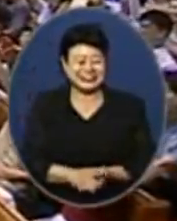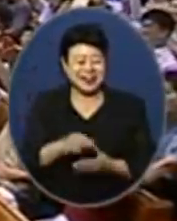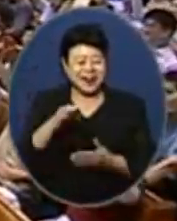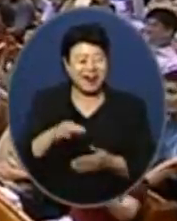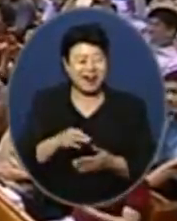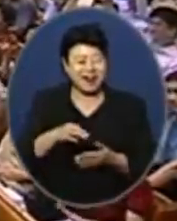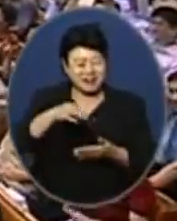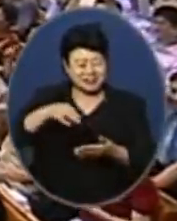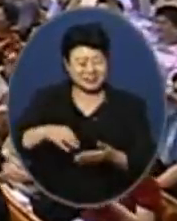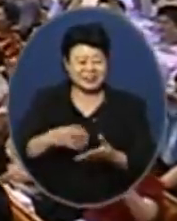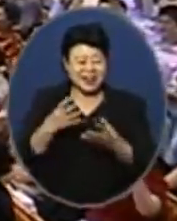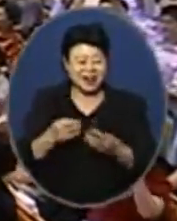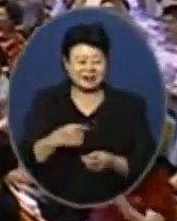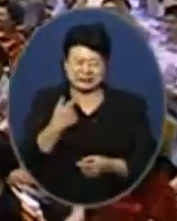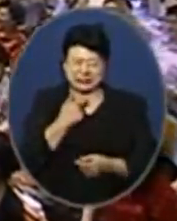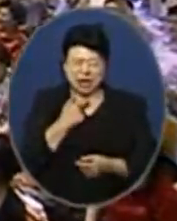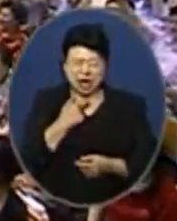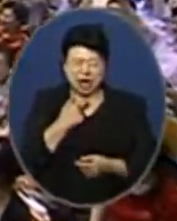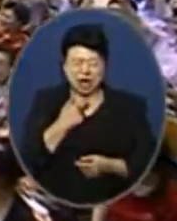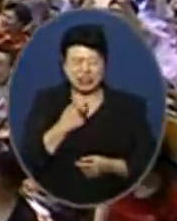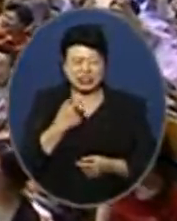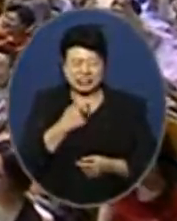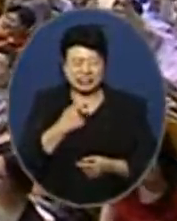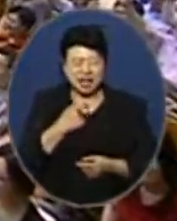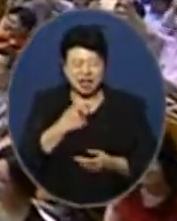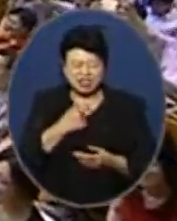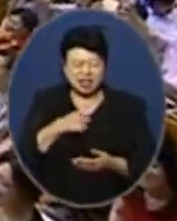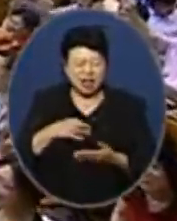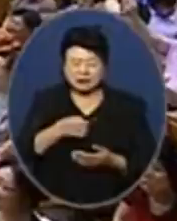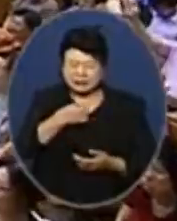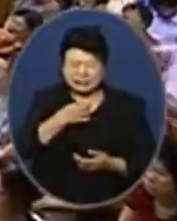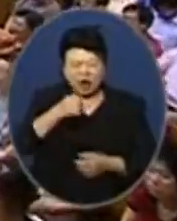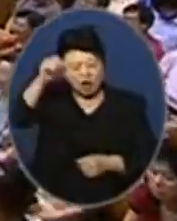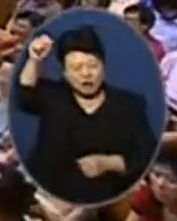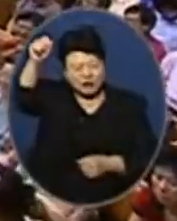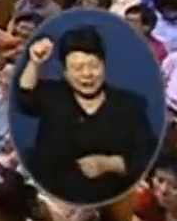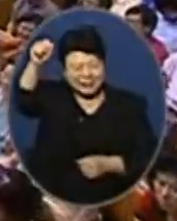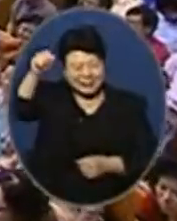나는 죽어도 헌금 안 하겠다고 하는 사람은 손 들고 설교 들으라고요.